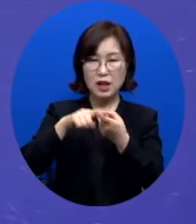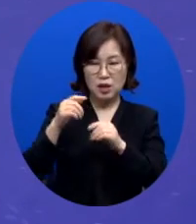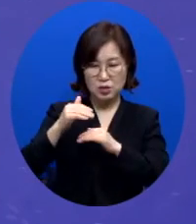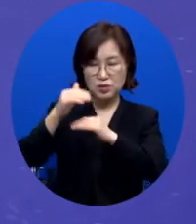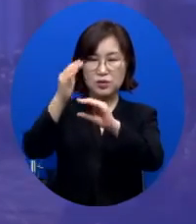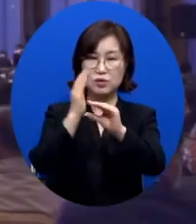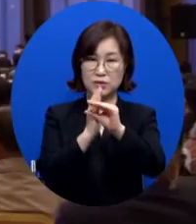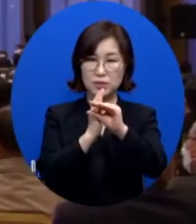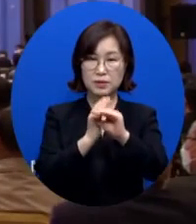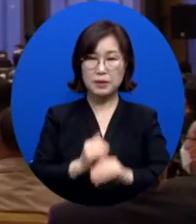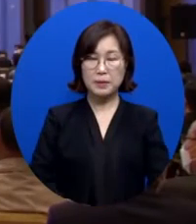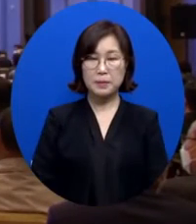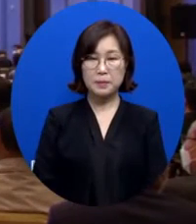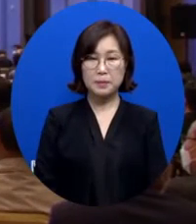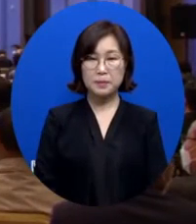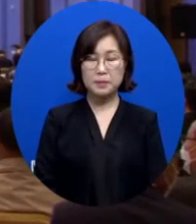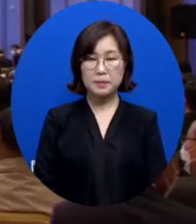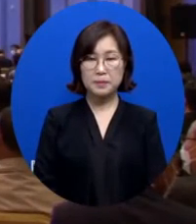있습니다